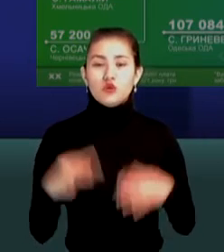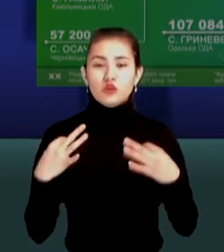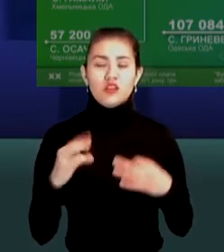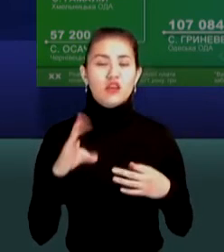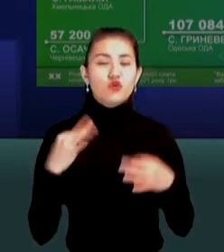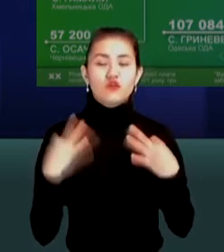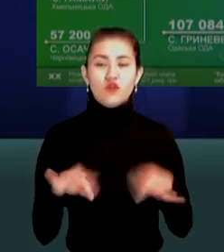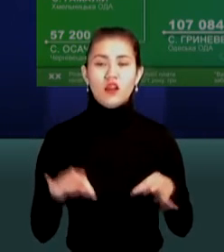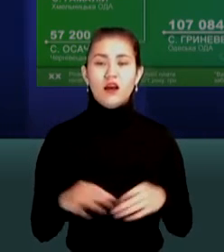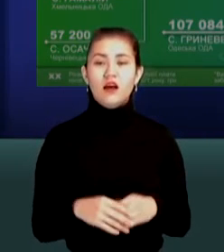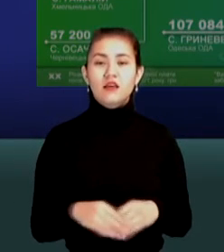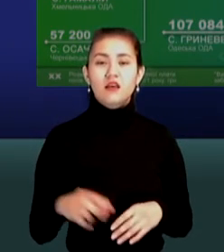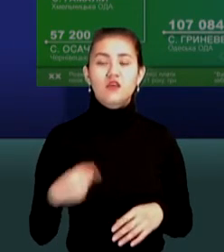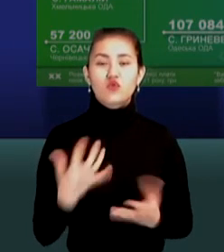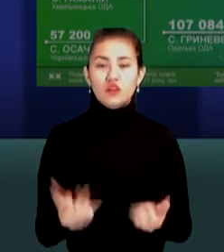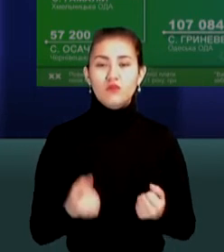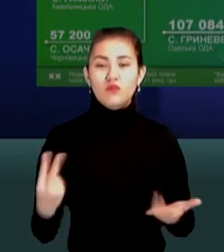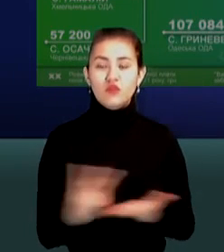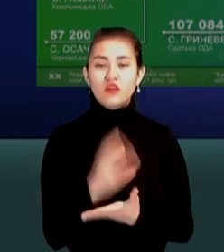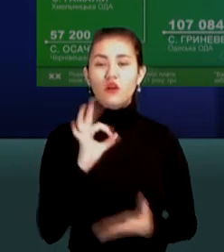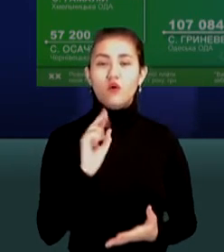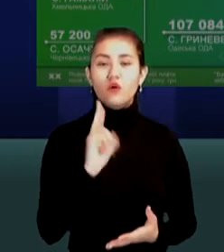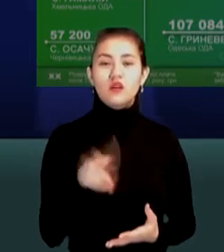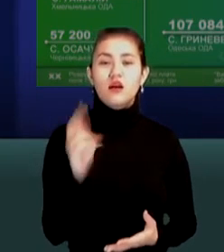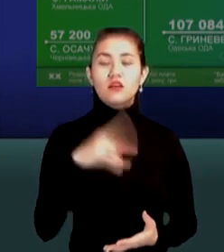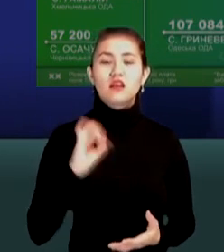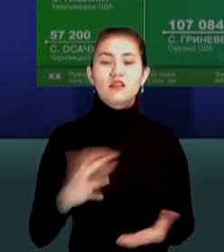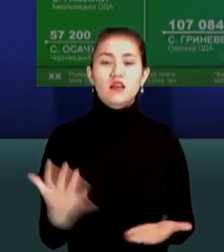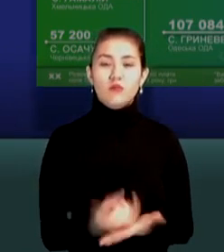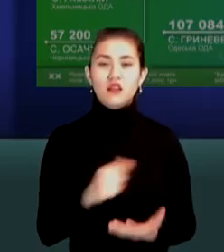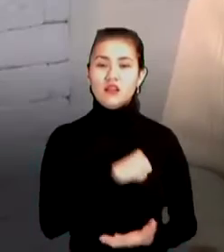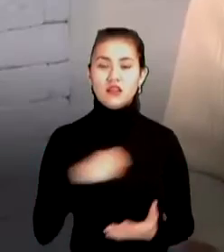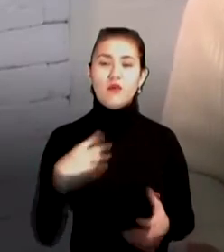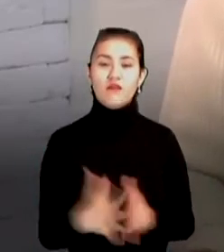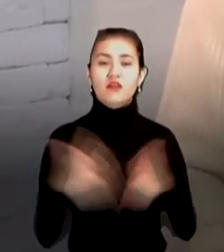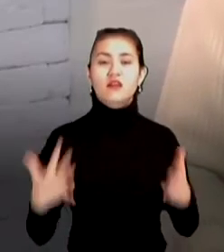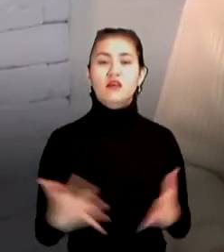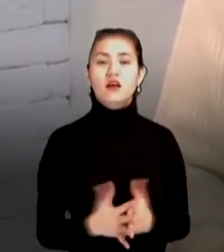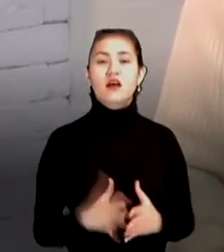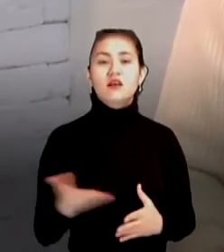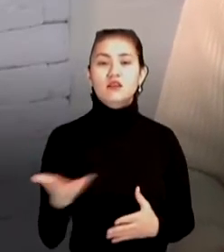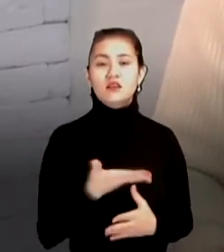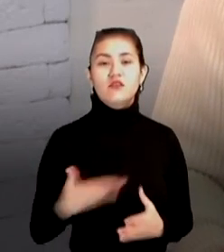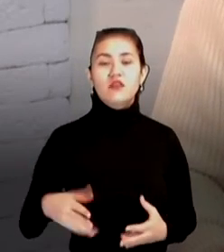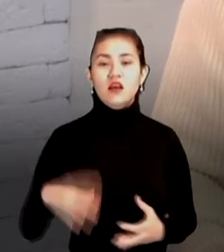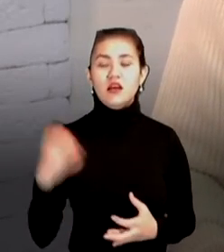не дозволяє навіть, а я отримую подвійний оклад. Тому і зарплата сама велика, напевно, серед всіх керівників